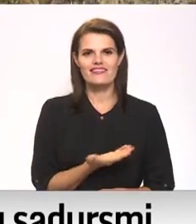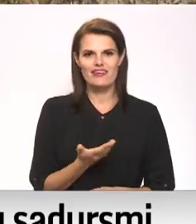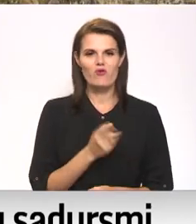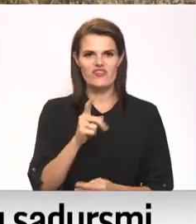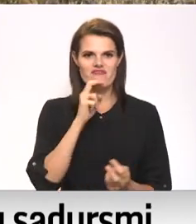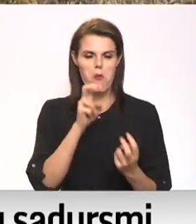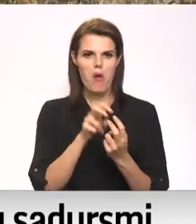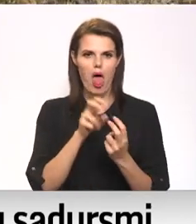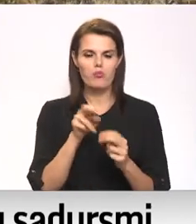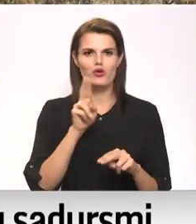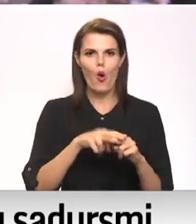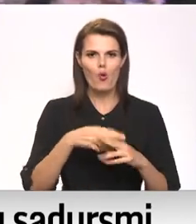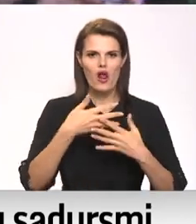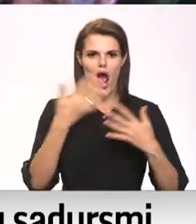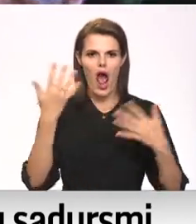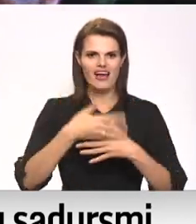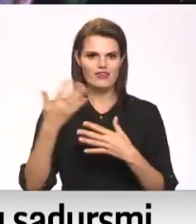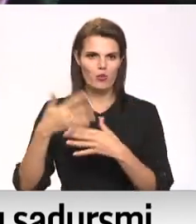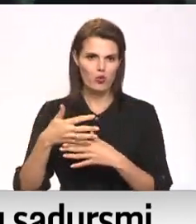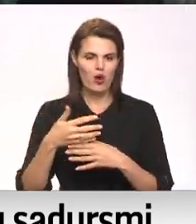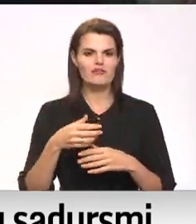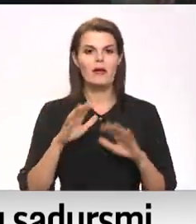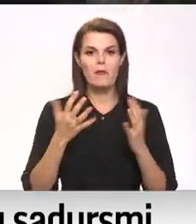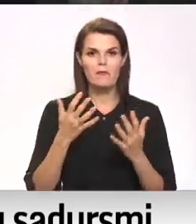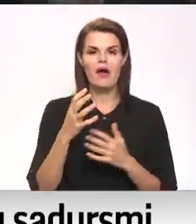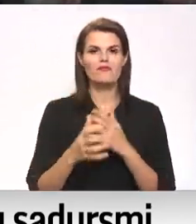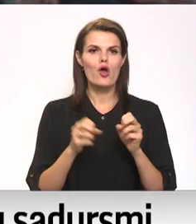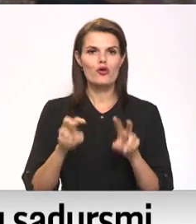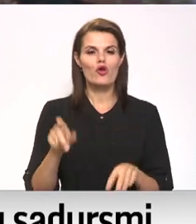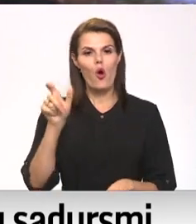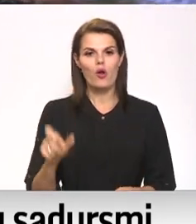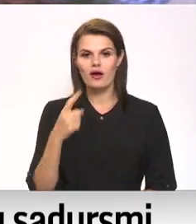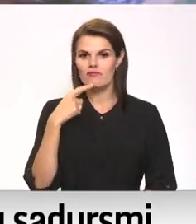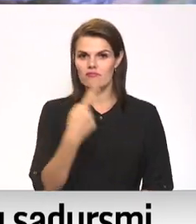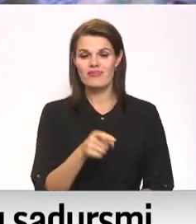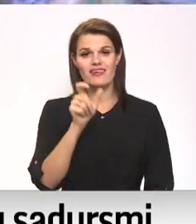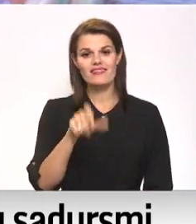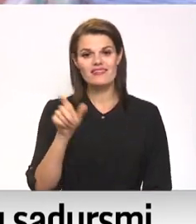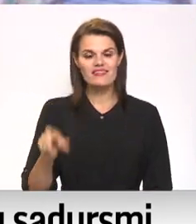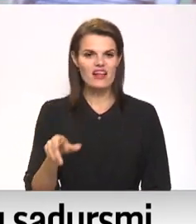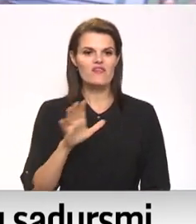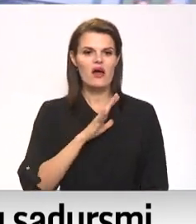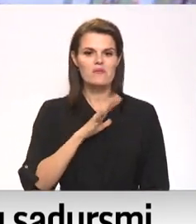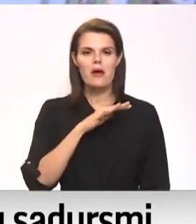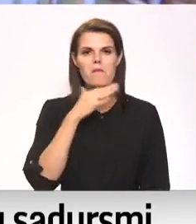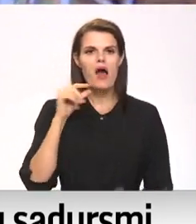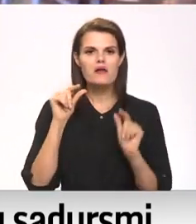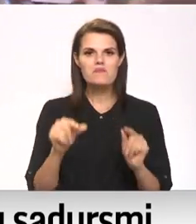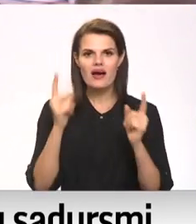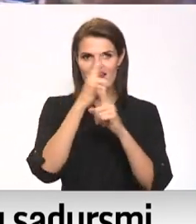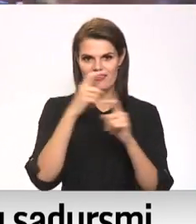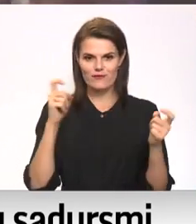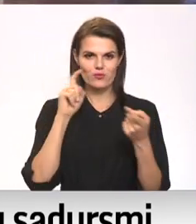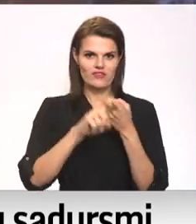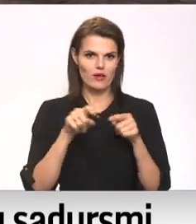aizsprosti viens pēc otra. Tikmēr ģeologs Ivars Strautnieks uzskata, ka cilvēkiem vienkārši bijis par maz informācijas saistībā